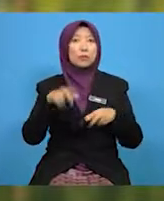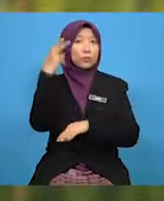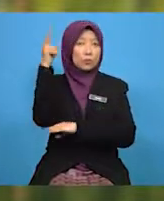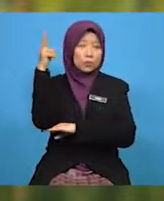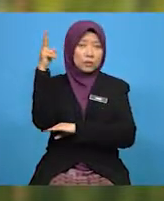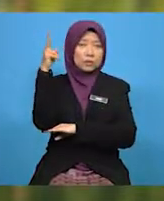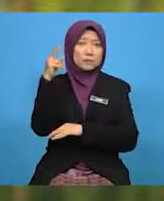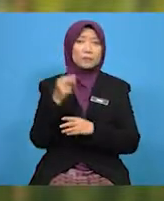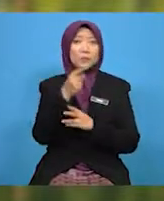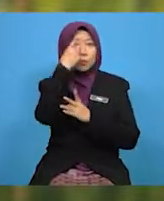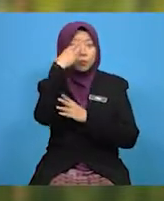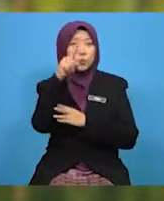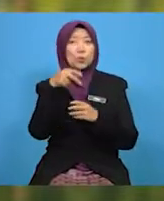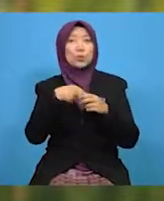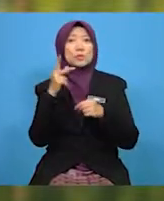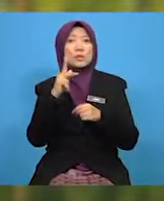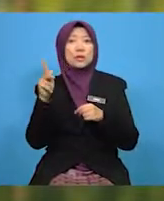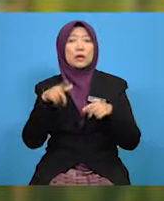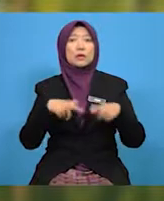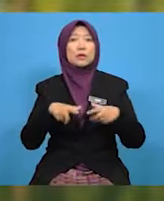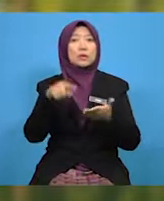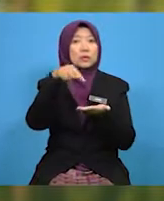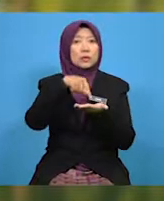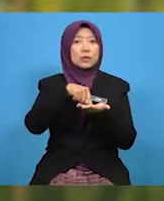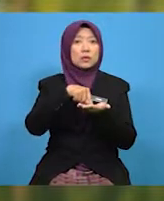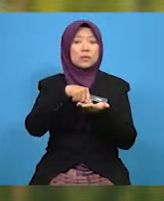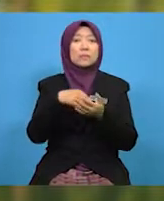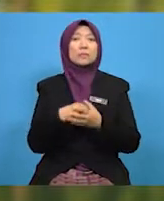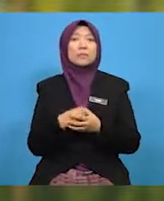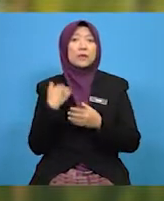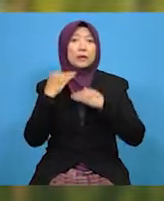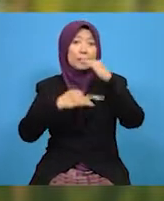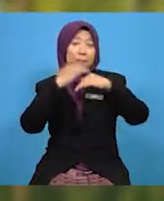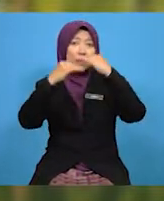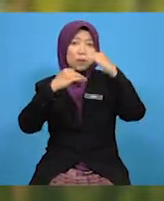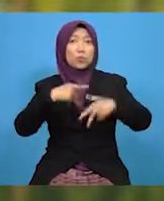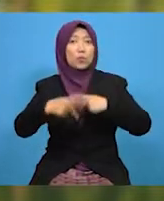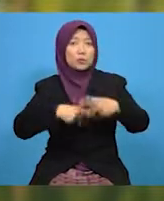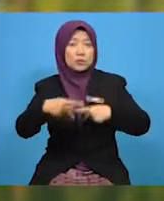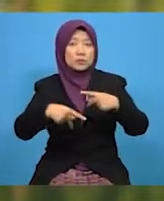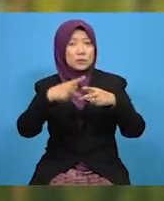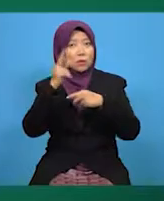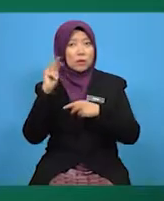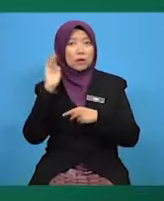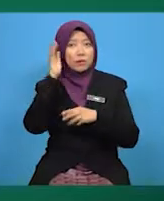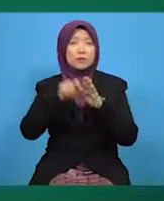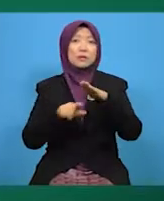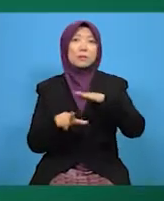hutan. Untuk menghasilkan perabot kayu ini, beberapa peringkat proses pengeluaran akan